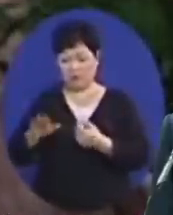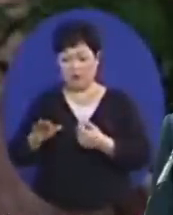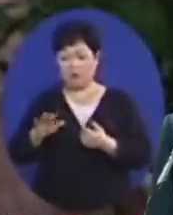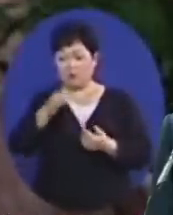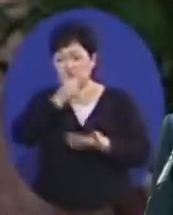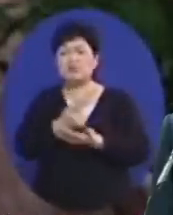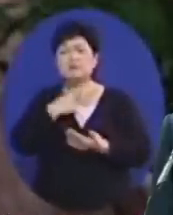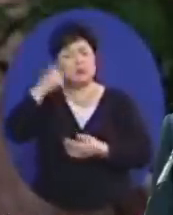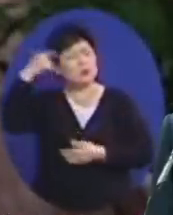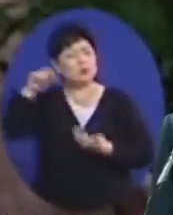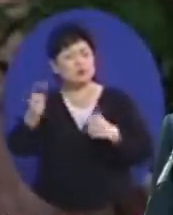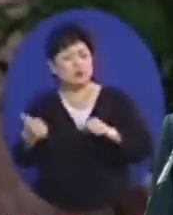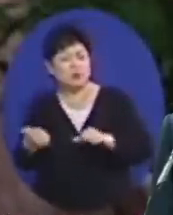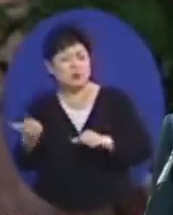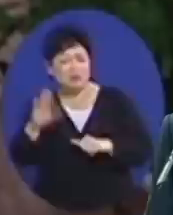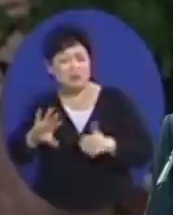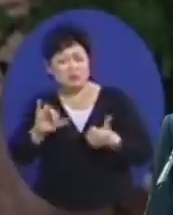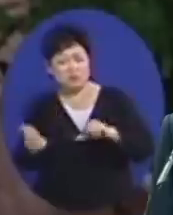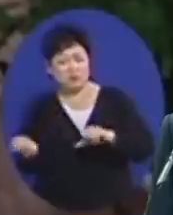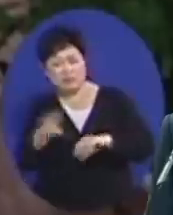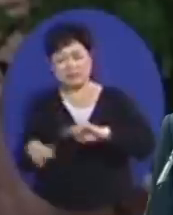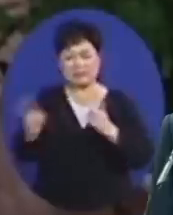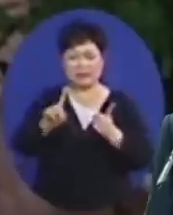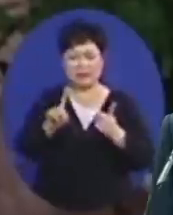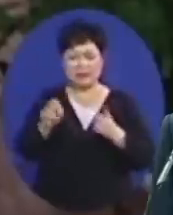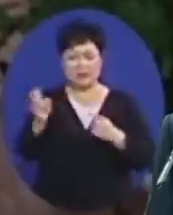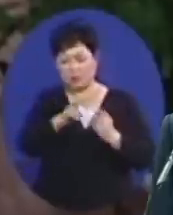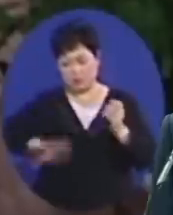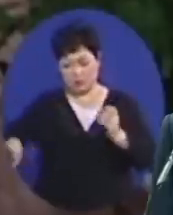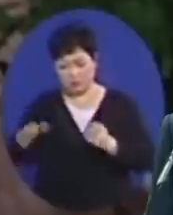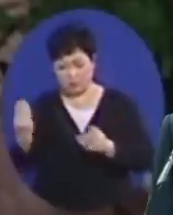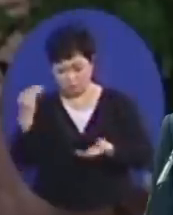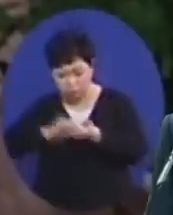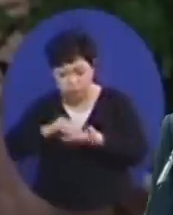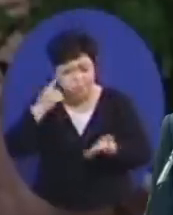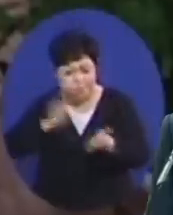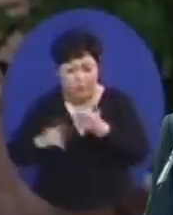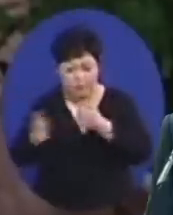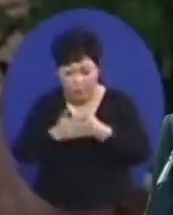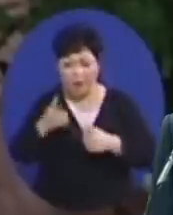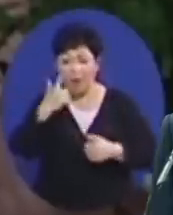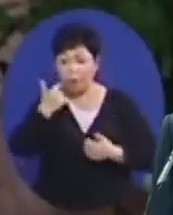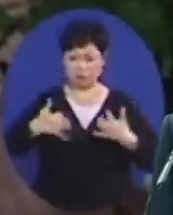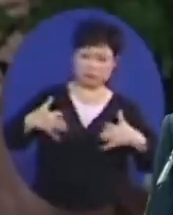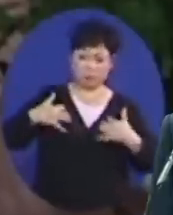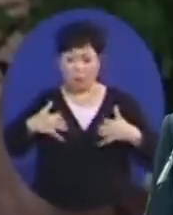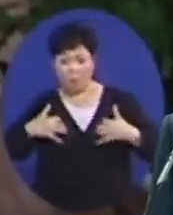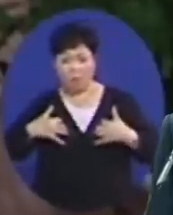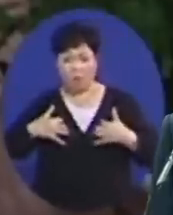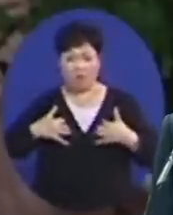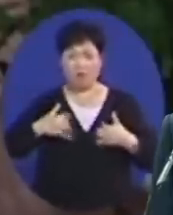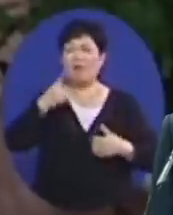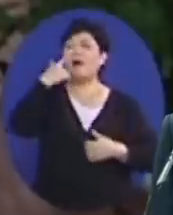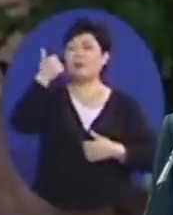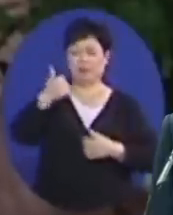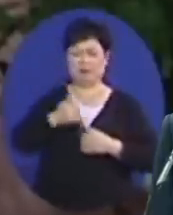죽었으나 죽은 자가 다시 살아나고 잃어버렸으나 다시 찾았으니 내가 기뻐하지 않을 수가 있느냐?